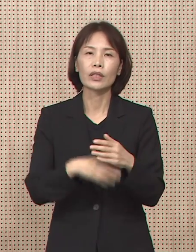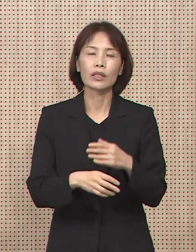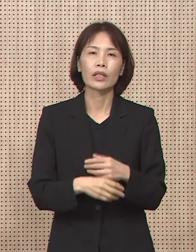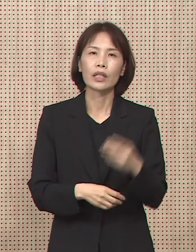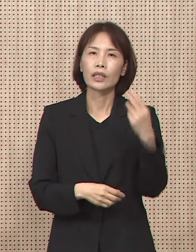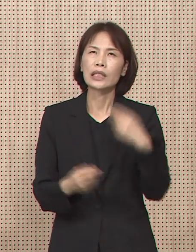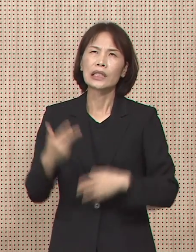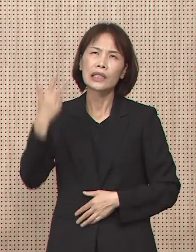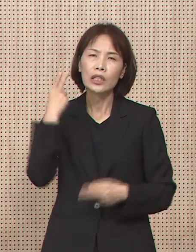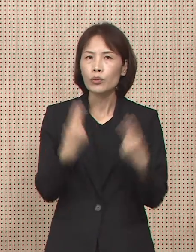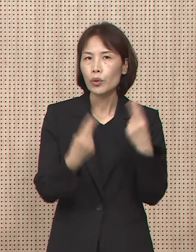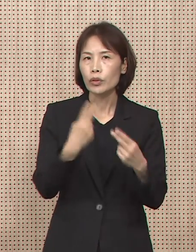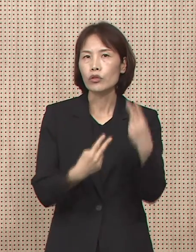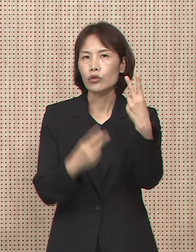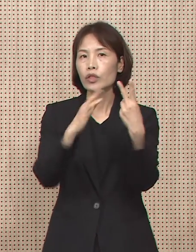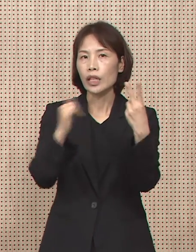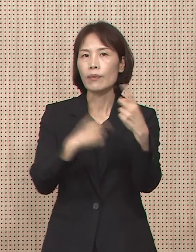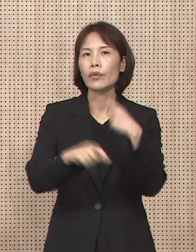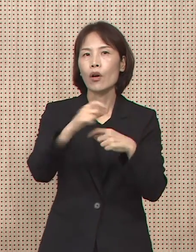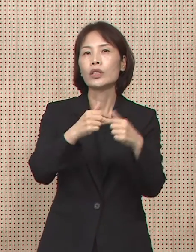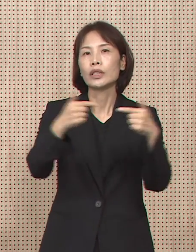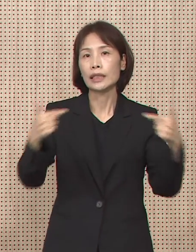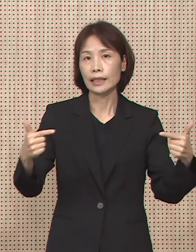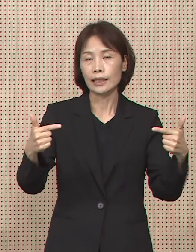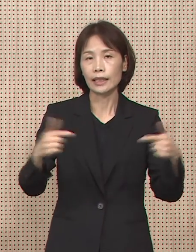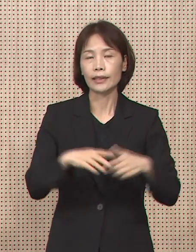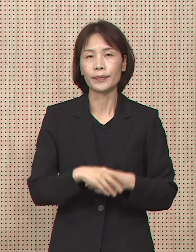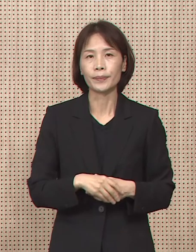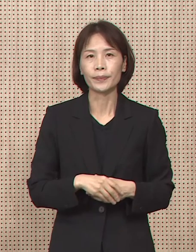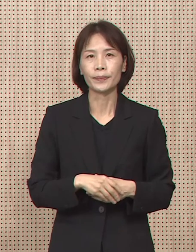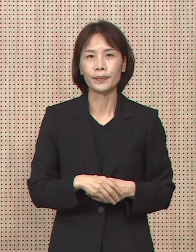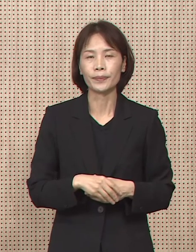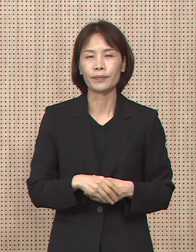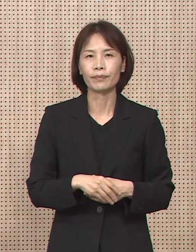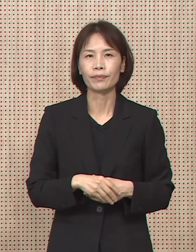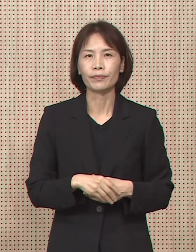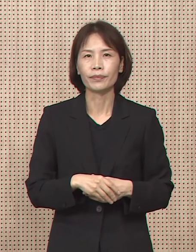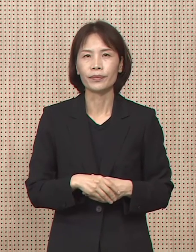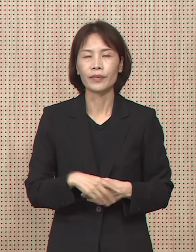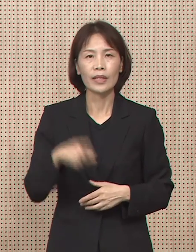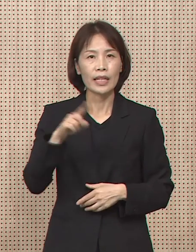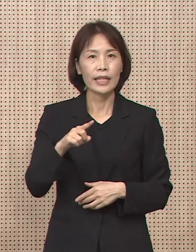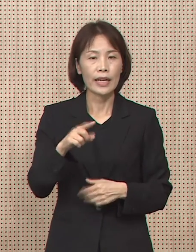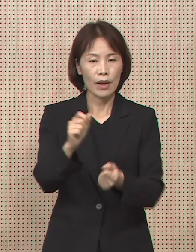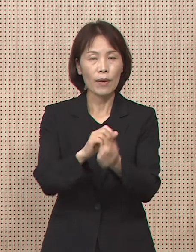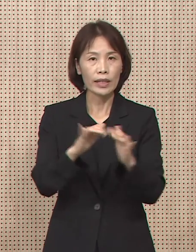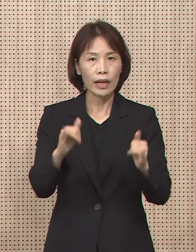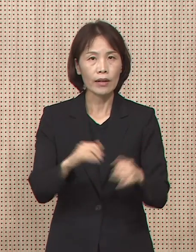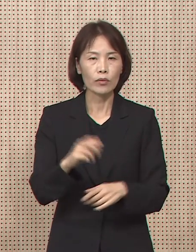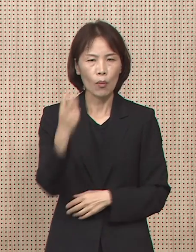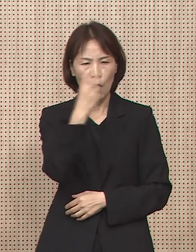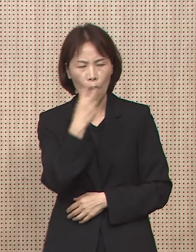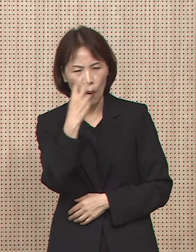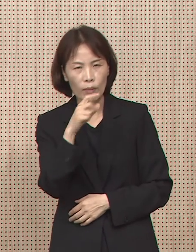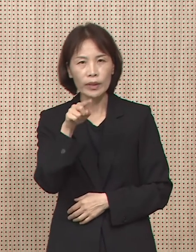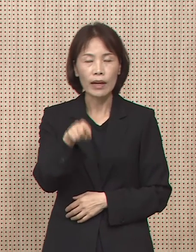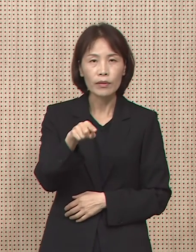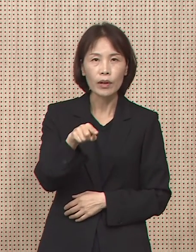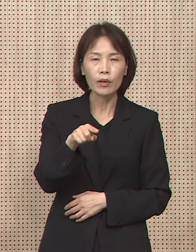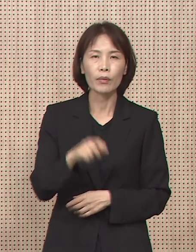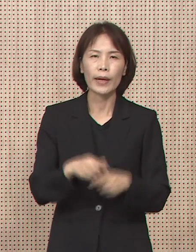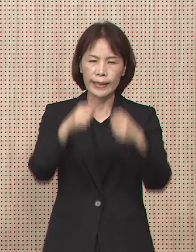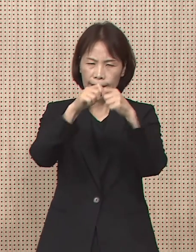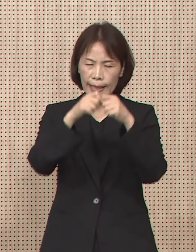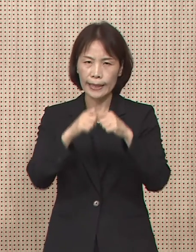2명 증가하였습니다. 경기도는 이재민 임시거주시설 전담 인력 지정 및 일일 발생 현황 모니터링, 유증증 환자 발생